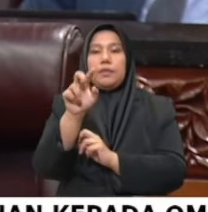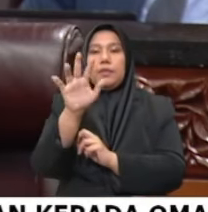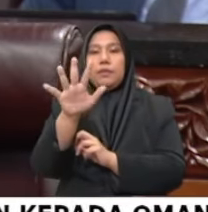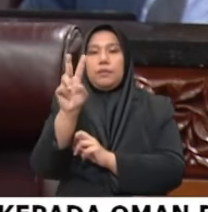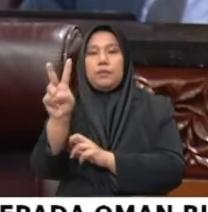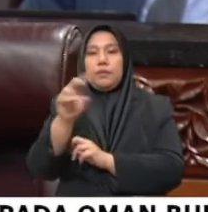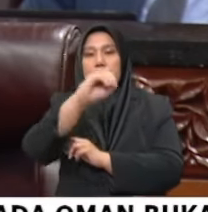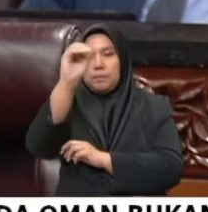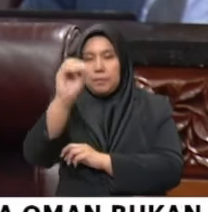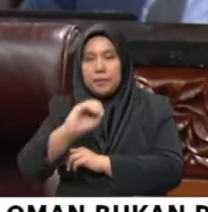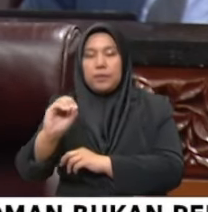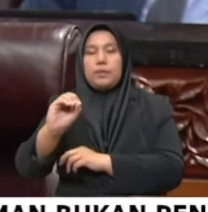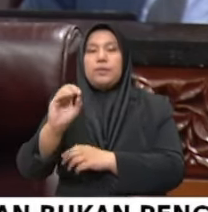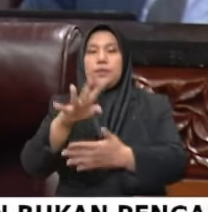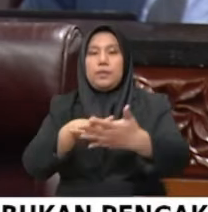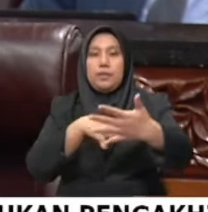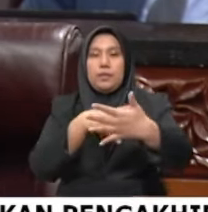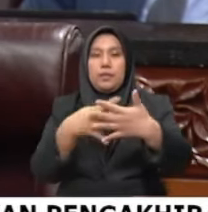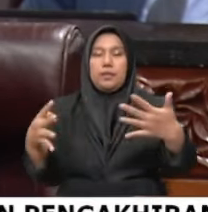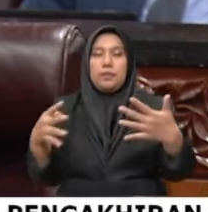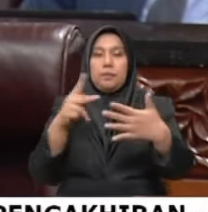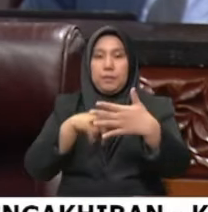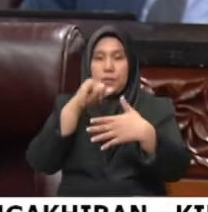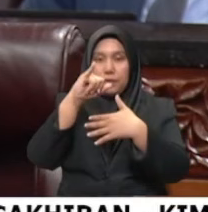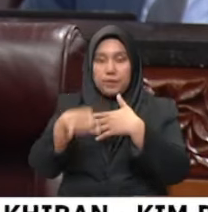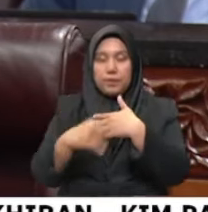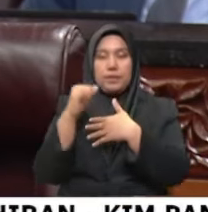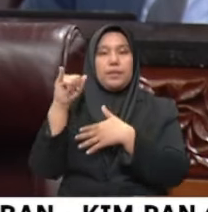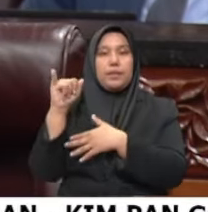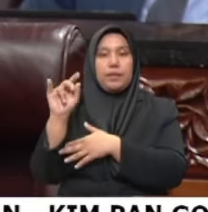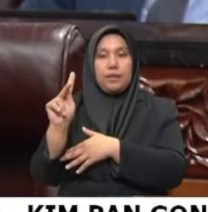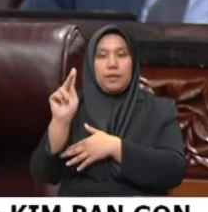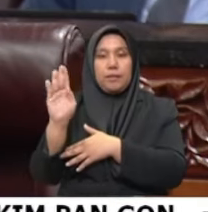39.52% jadual. Projek KBKK ini